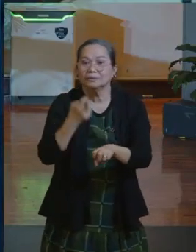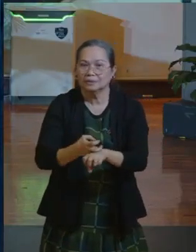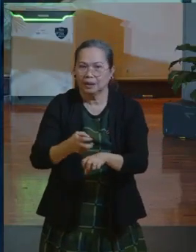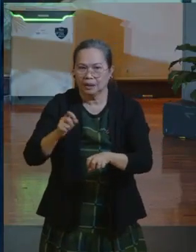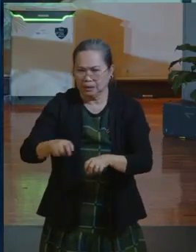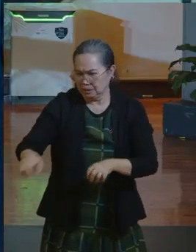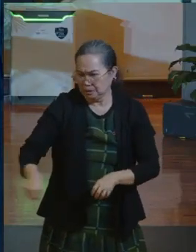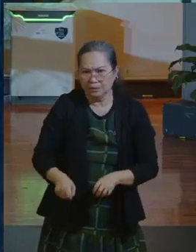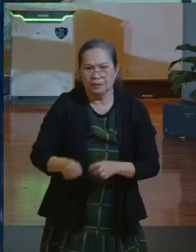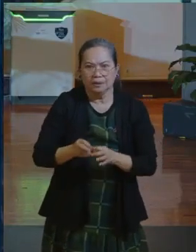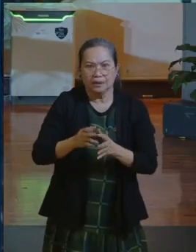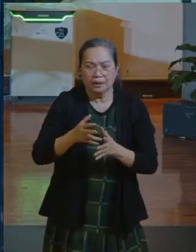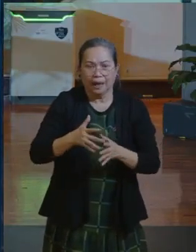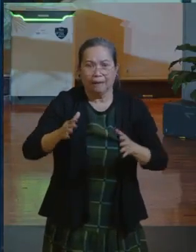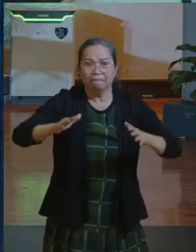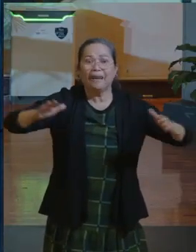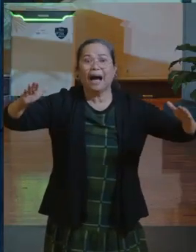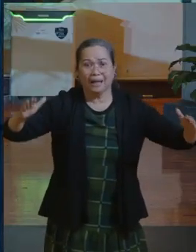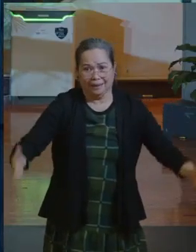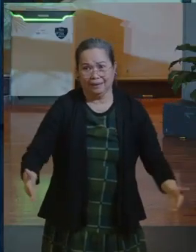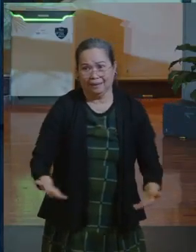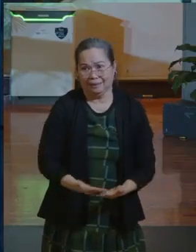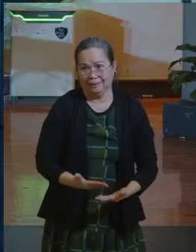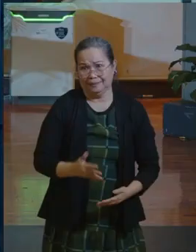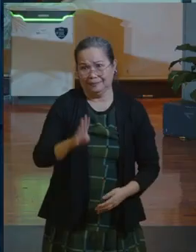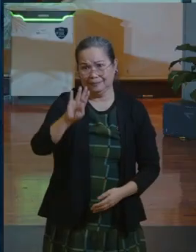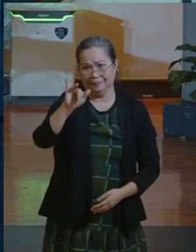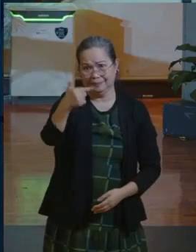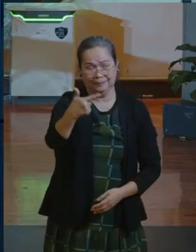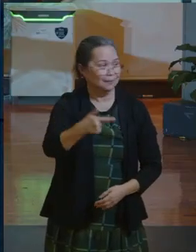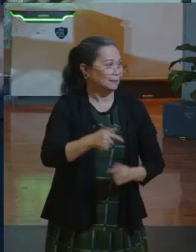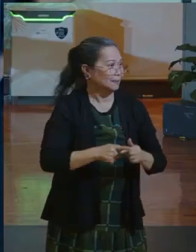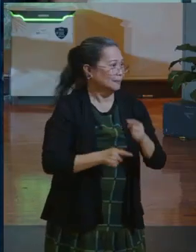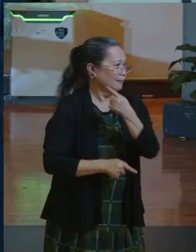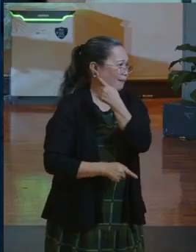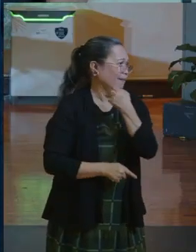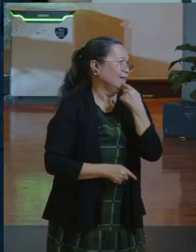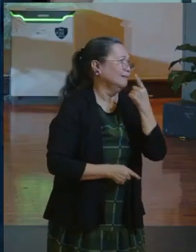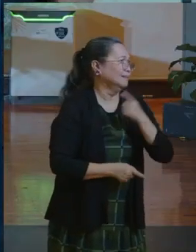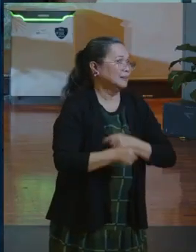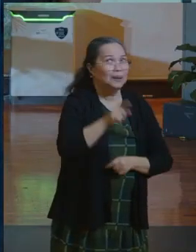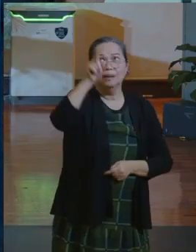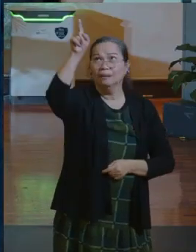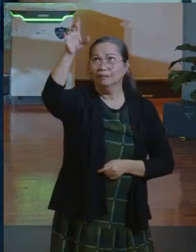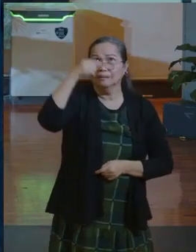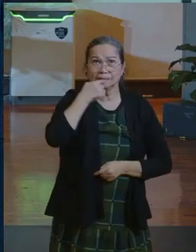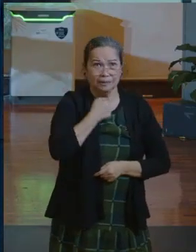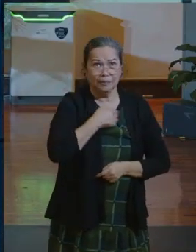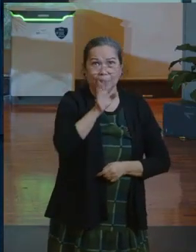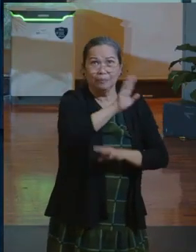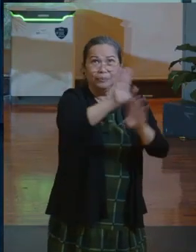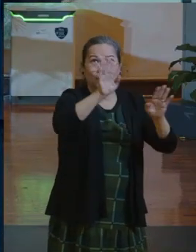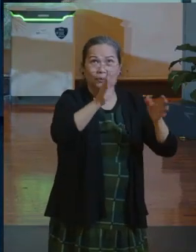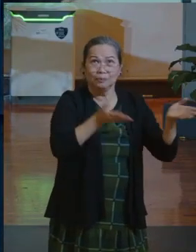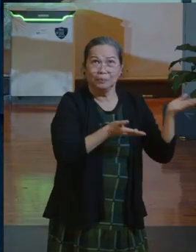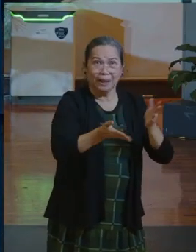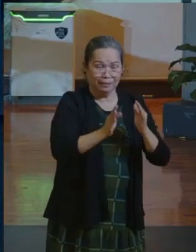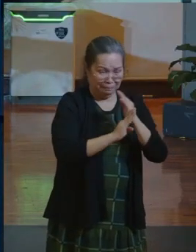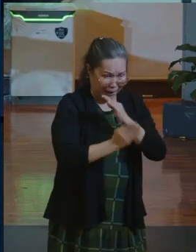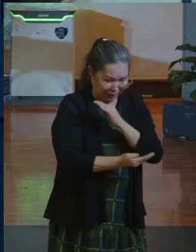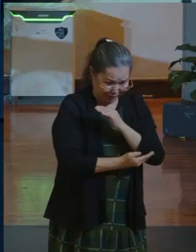po yun. Nasa isang malaking bagyo, di ba? Sabi ng Panginoon, huwag kang magdadala ng bag.